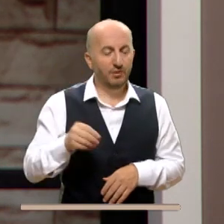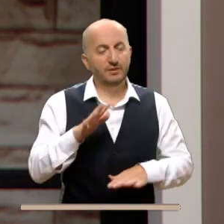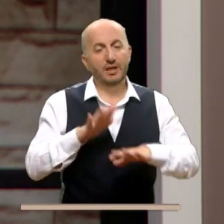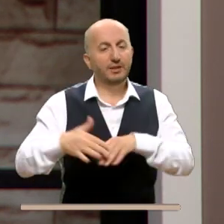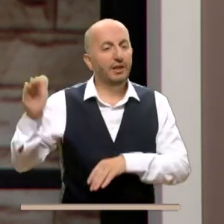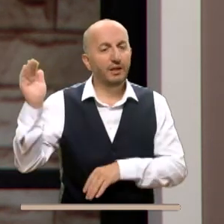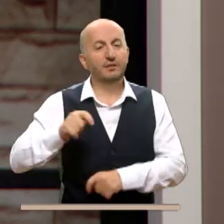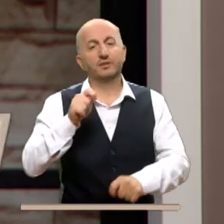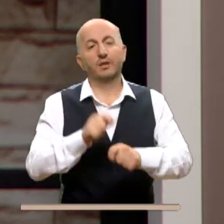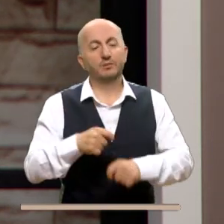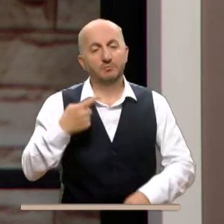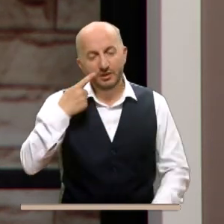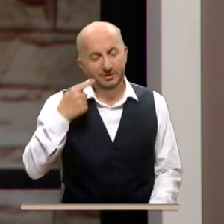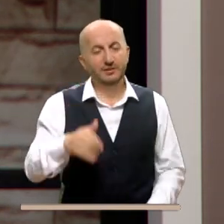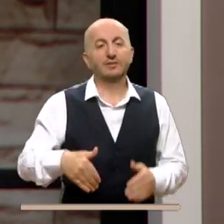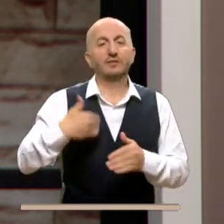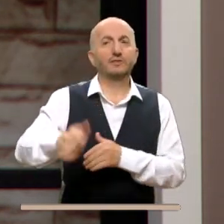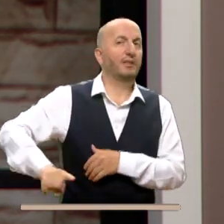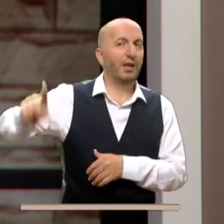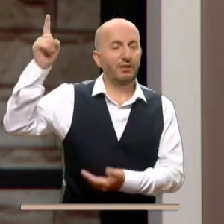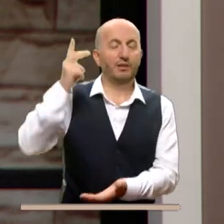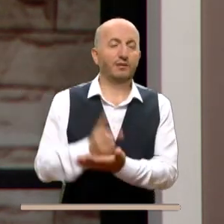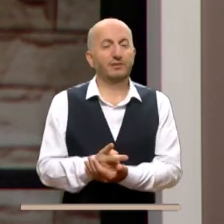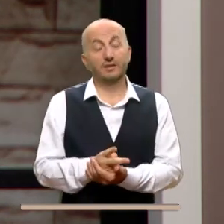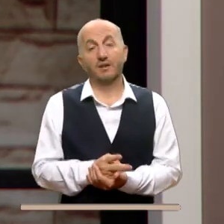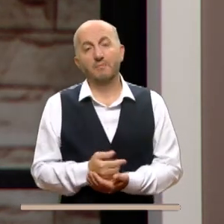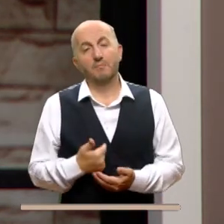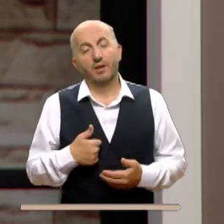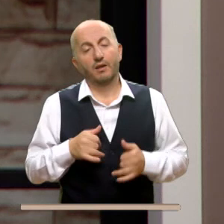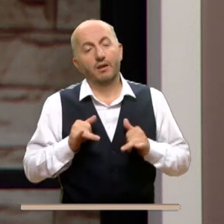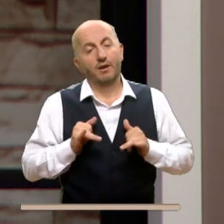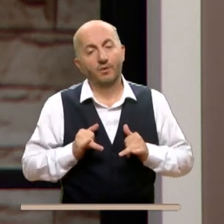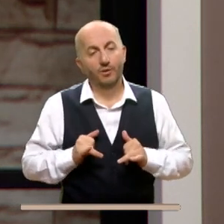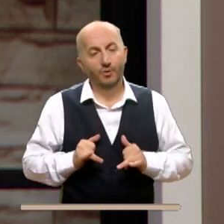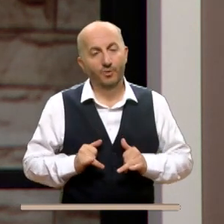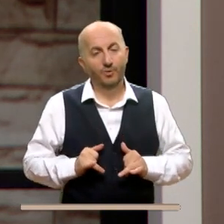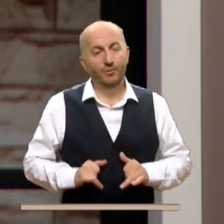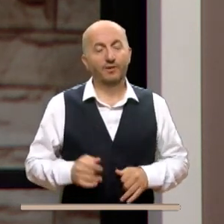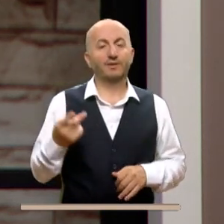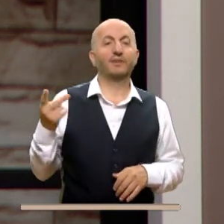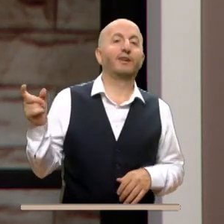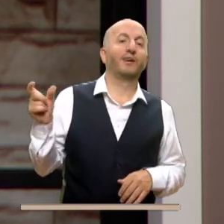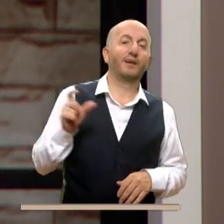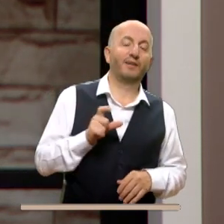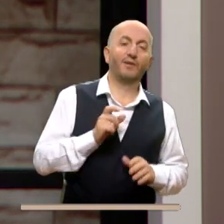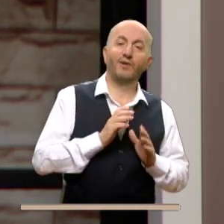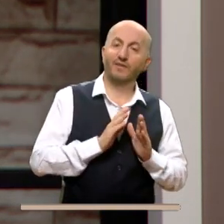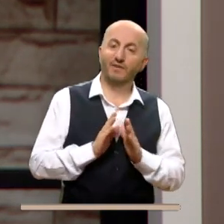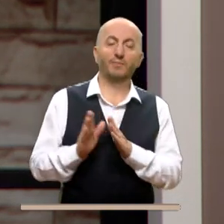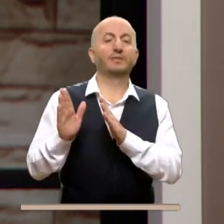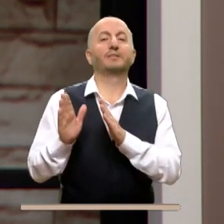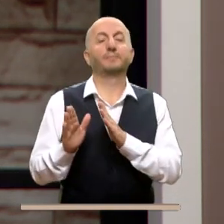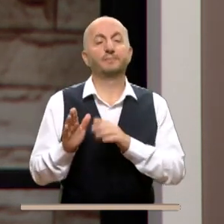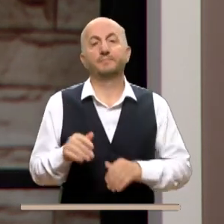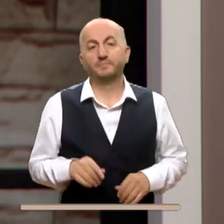yapıyorsun, ben sana şahidim. Gerisi Allah'ın takdiri dedi. Ya, bu beni o kadar rahatlattı ki o 2 ayı o şekilde atlattım. Bu yüzden şunu